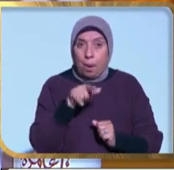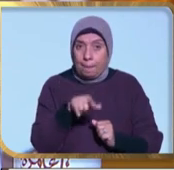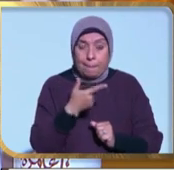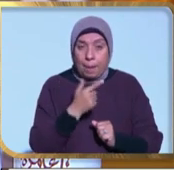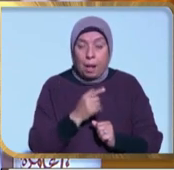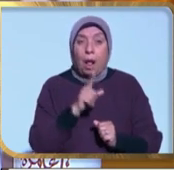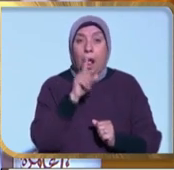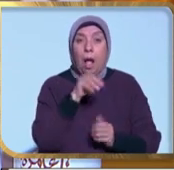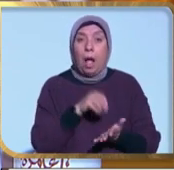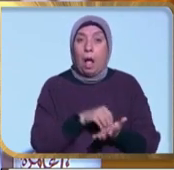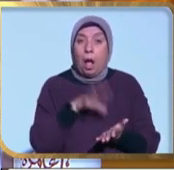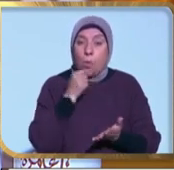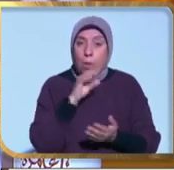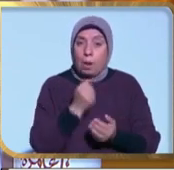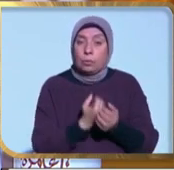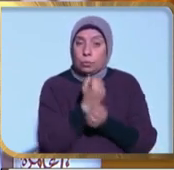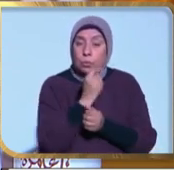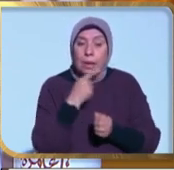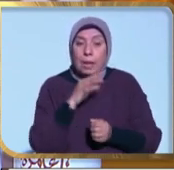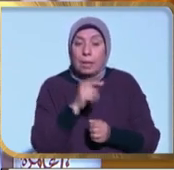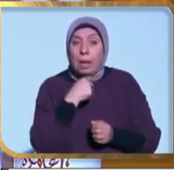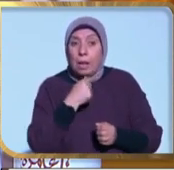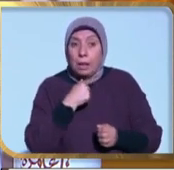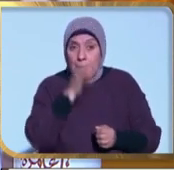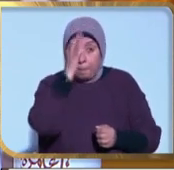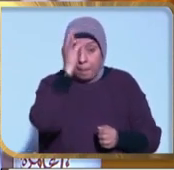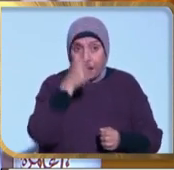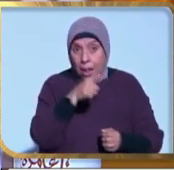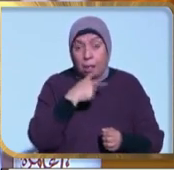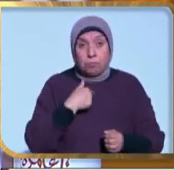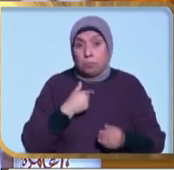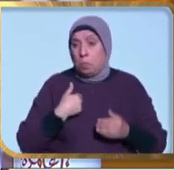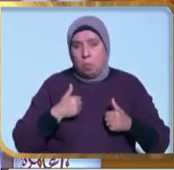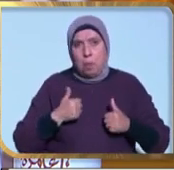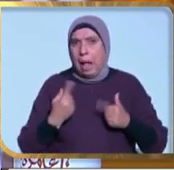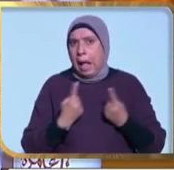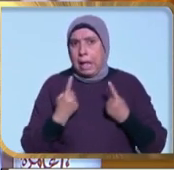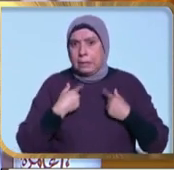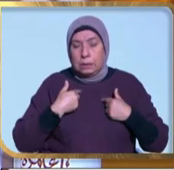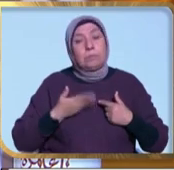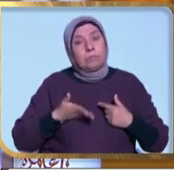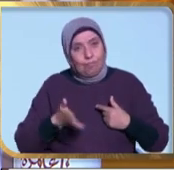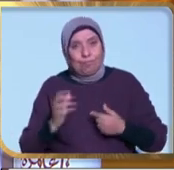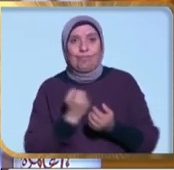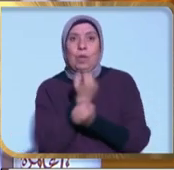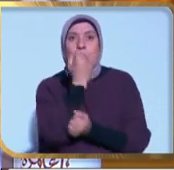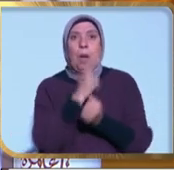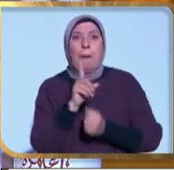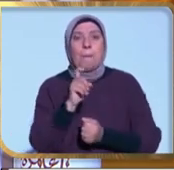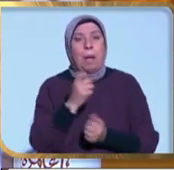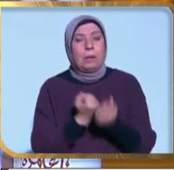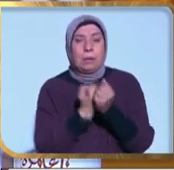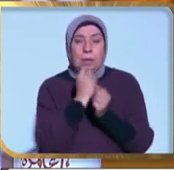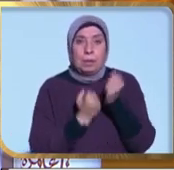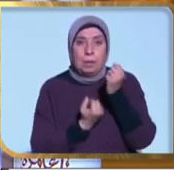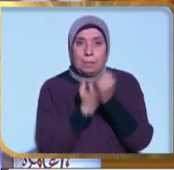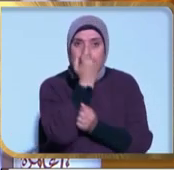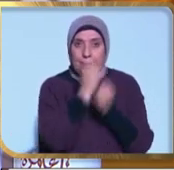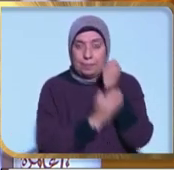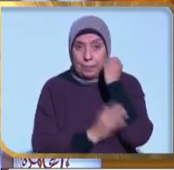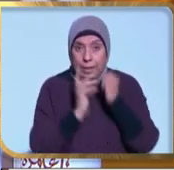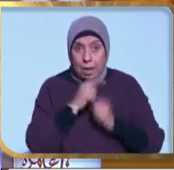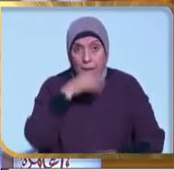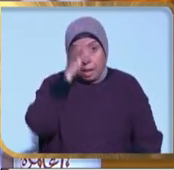ولا مانع في هذه الحاله من ان احنا نجمع الصلوات من دون طبعا قصر لان هي الست مريضه فتقدر تصلي الظهر